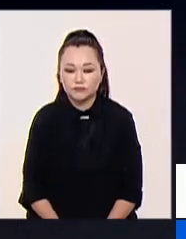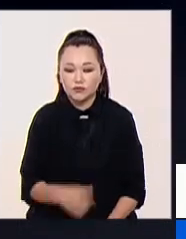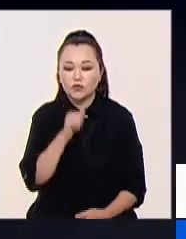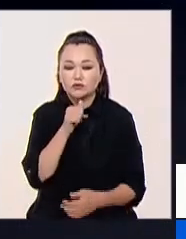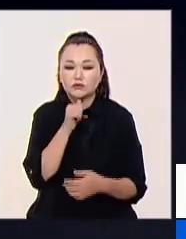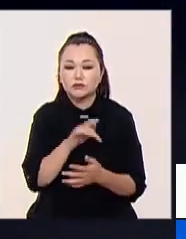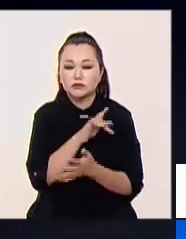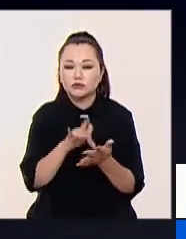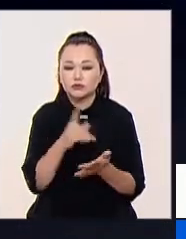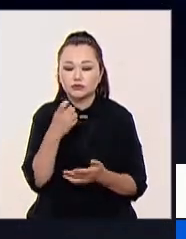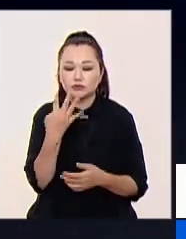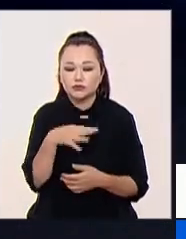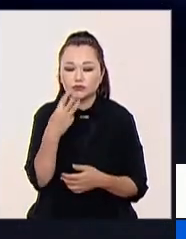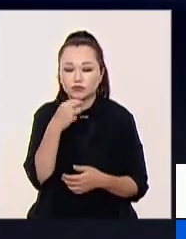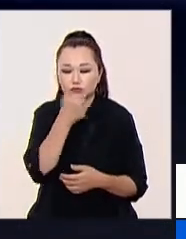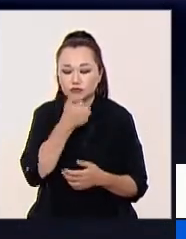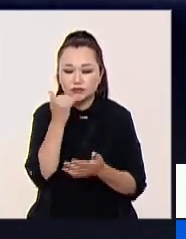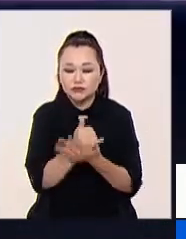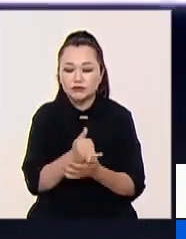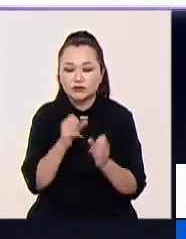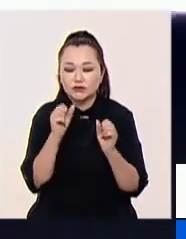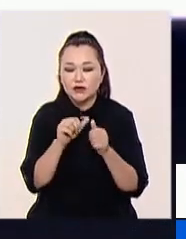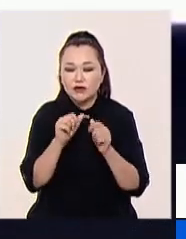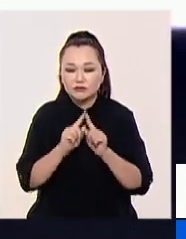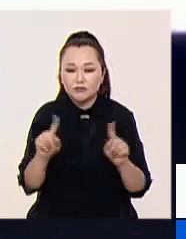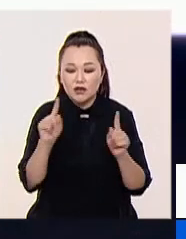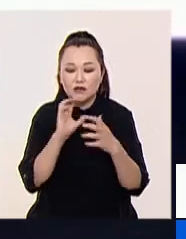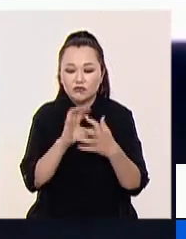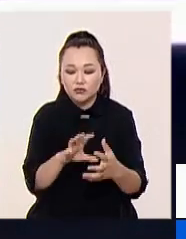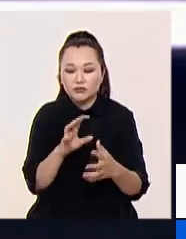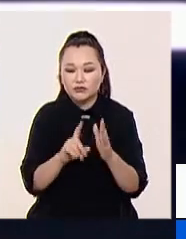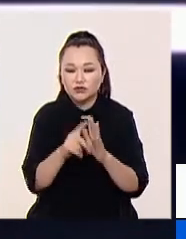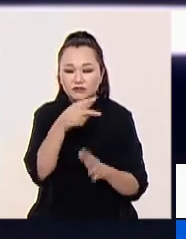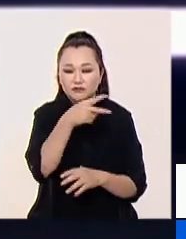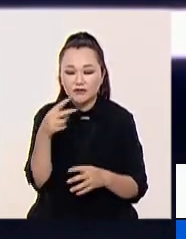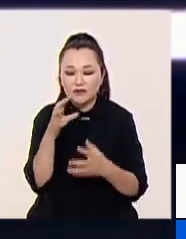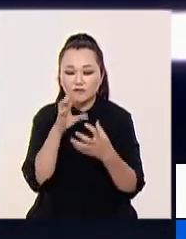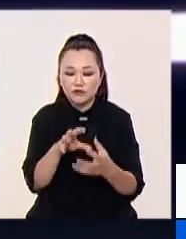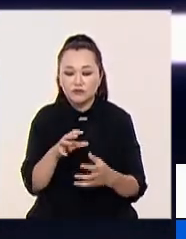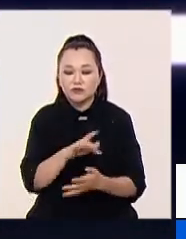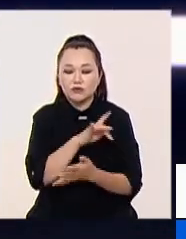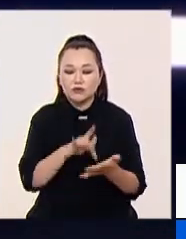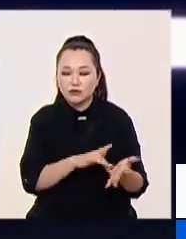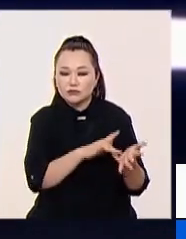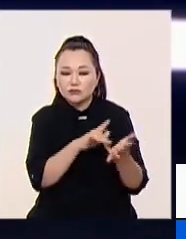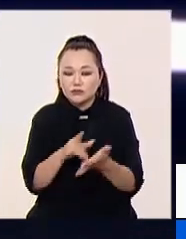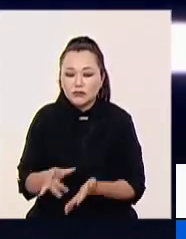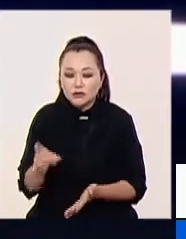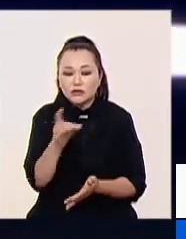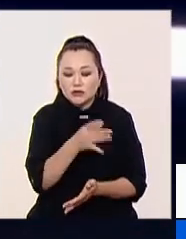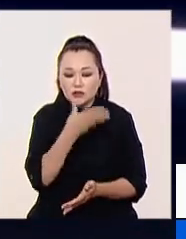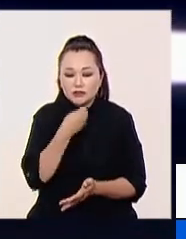Kostanay qalasының 140 жылдығына орай ерекше автобустар жолға шықты. Енді жолаушылар екі қабатты көліктермен қалаға экскурсия жасап көрікті